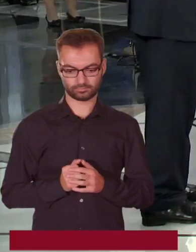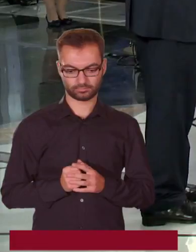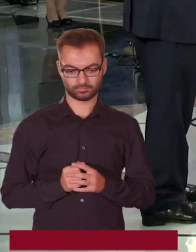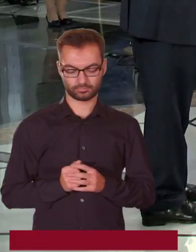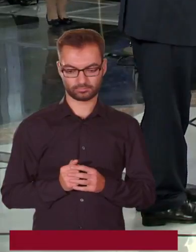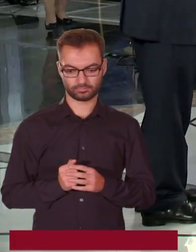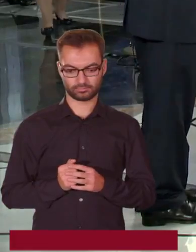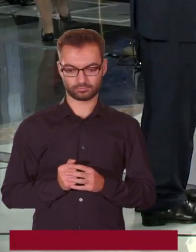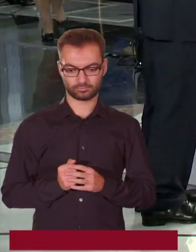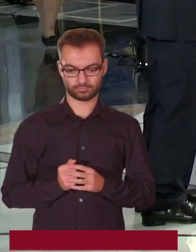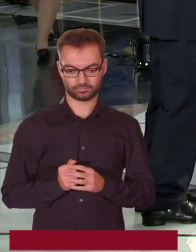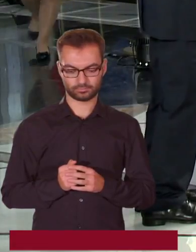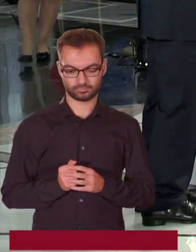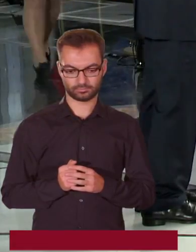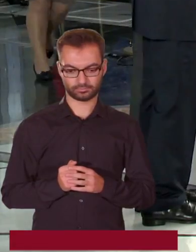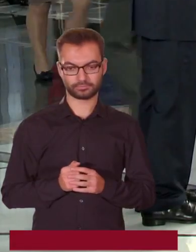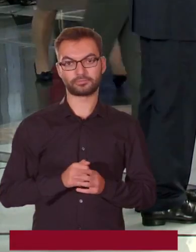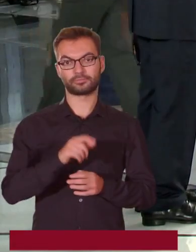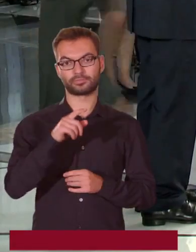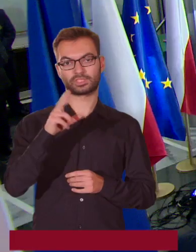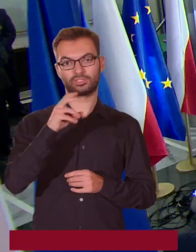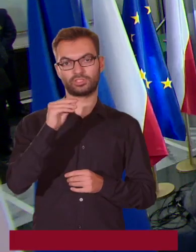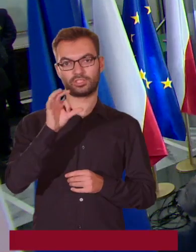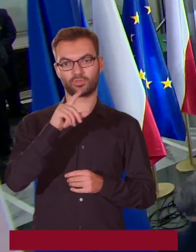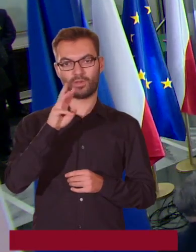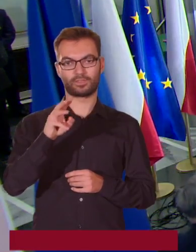Poproszę pana Czesława Hoca.